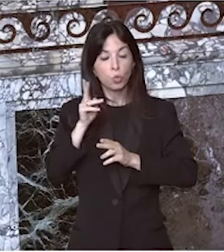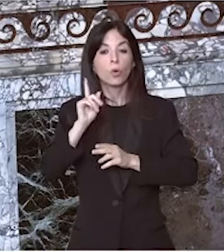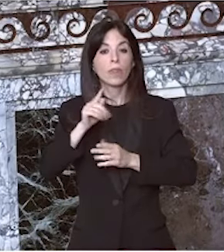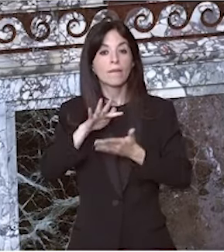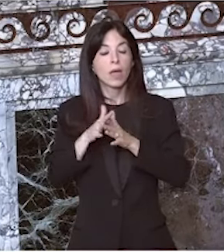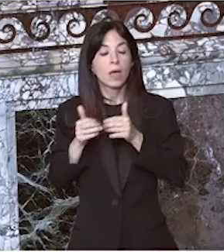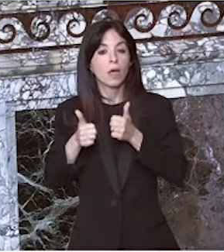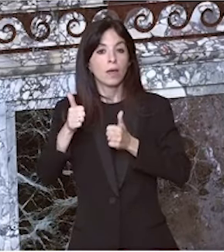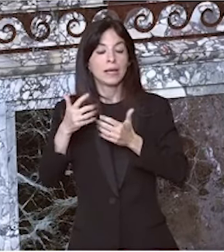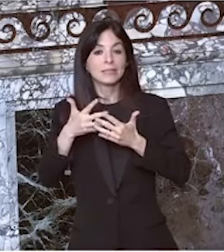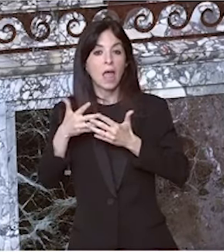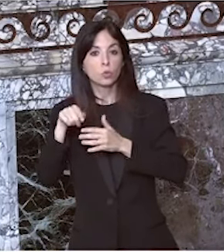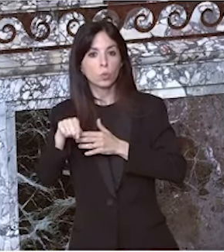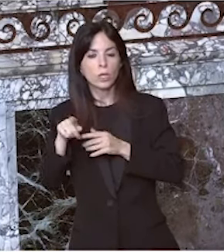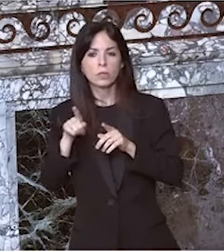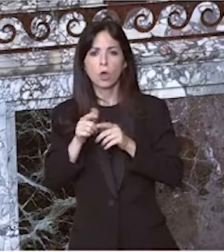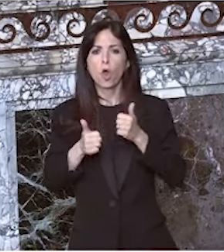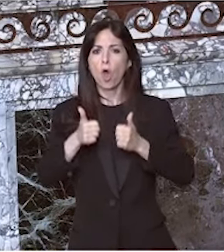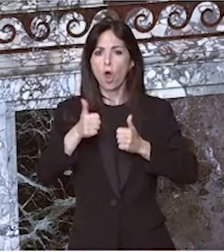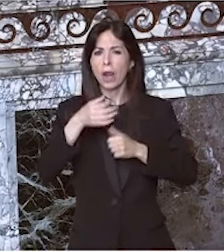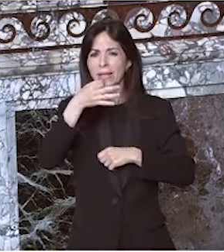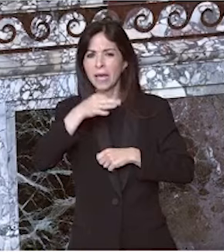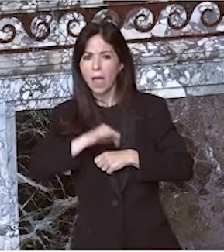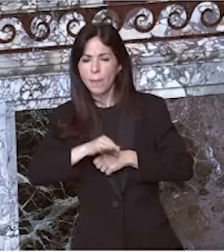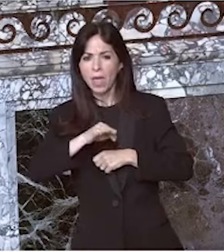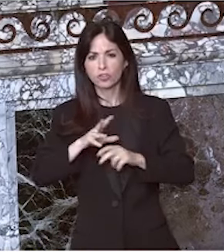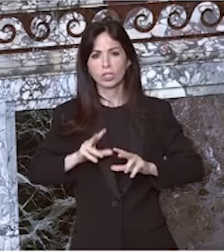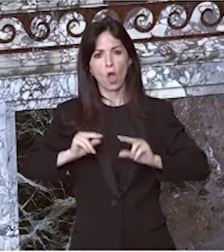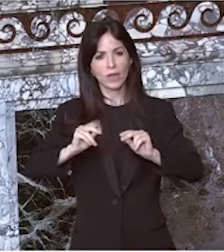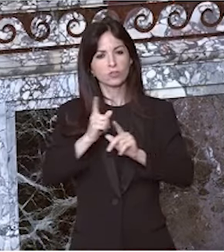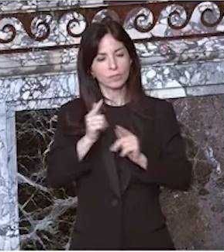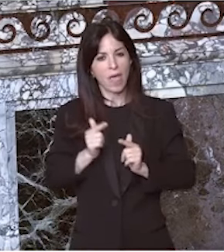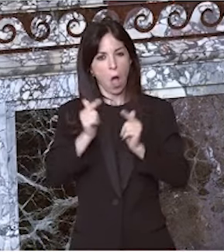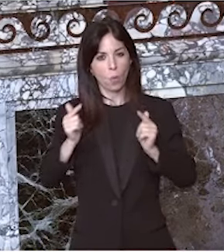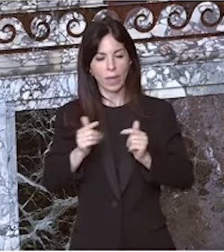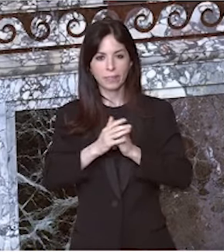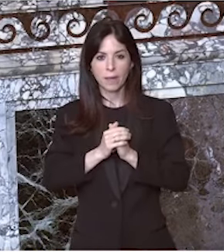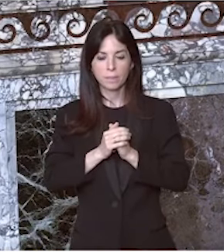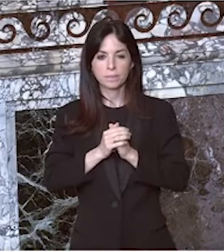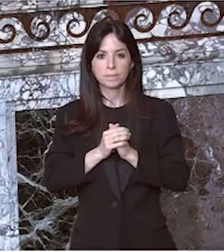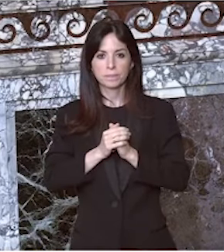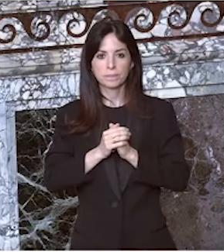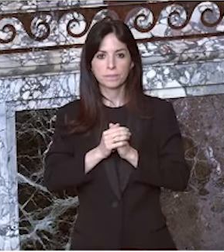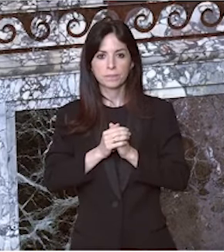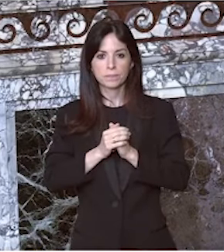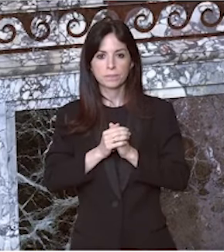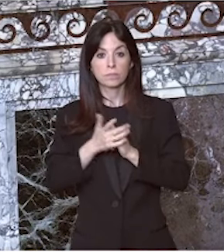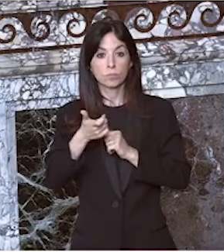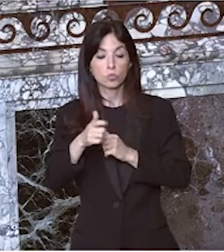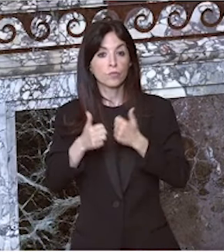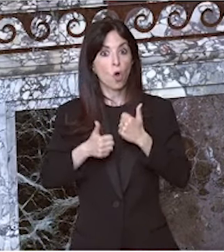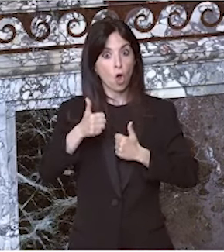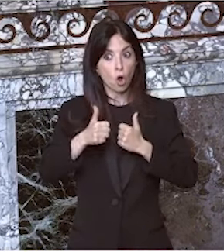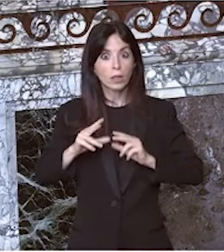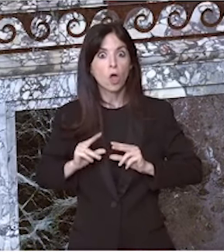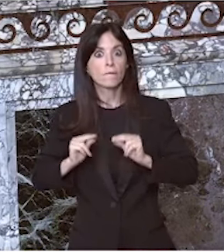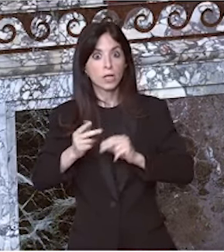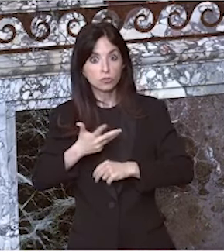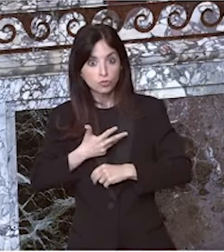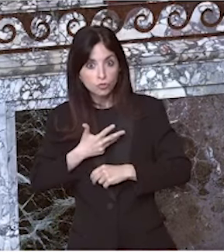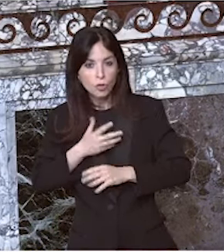anche al fine di aumentare la concorrenza e la capacità di innovare. E poiché più concorrenza e più